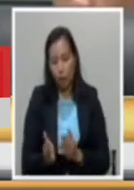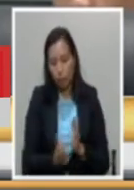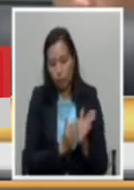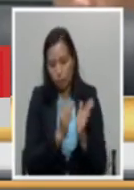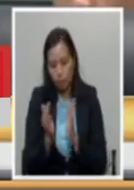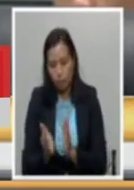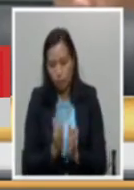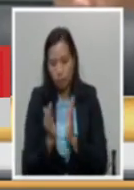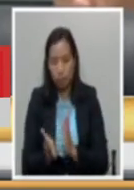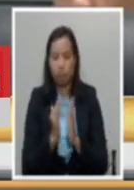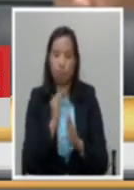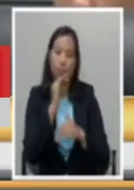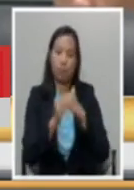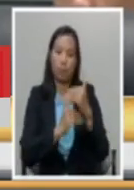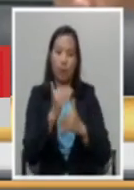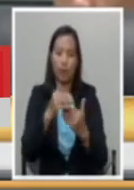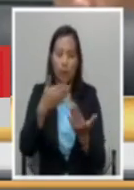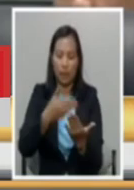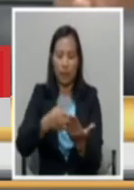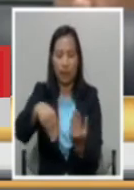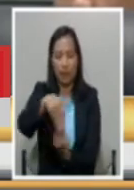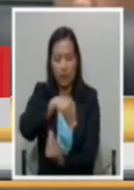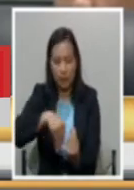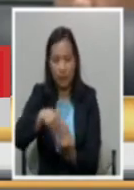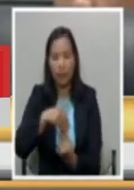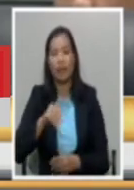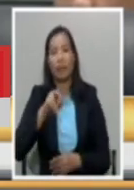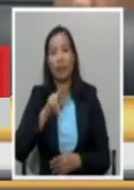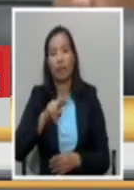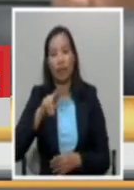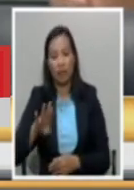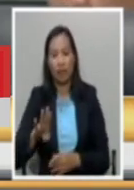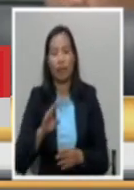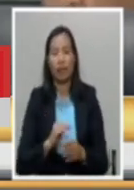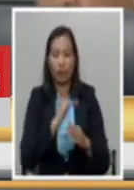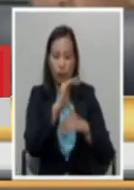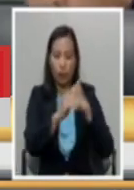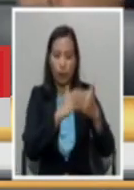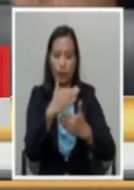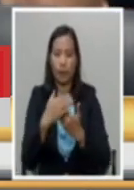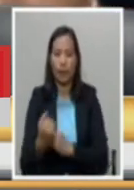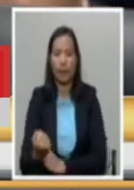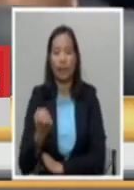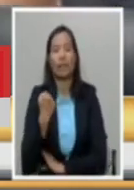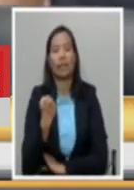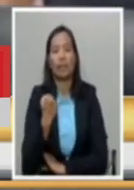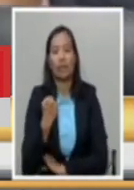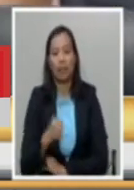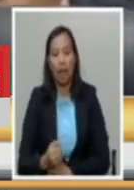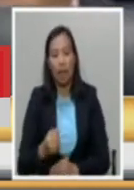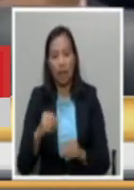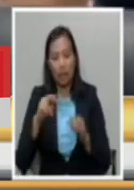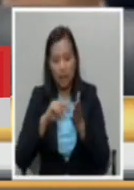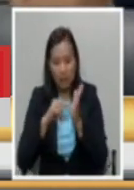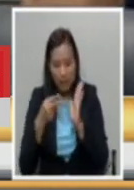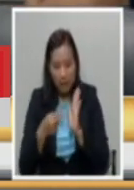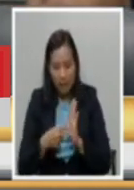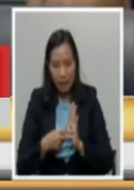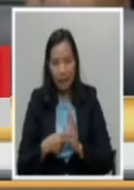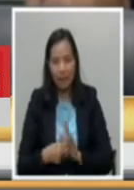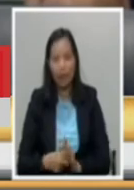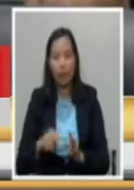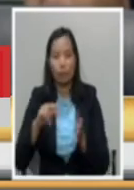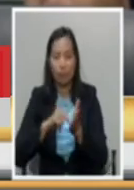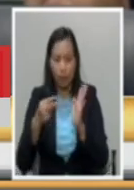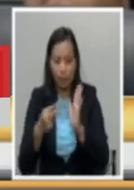างรายได้ให้เงินมันหมุนเวียนอยู่ในระบบเศรษฐกิจนี่เขาเรียกว่าการสร้างอำนาจซื้อภายในประเทศหรือที่เรียกว่า domestic